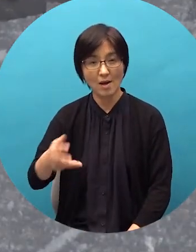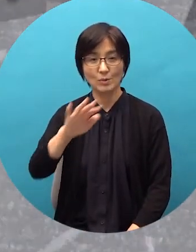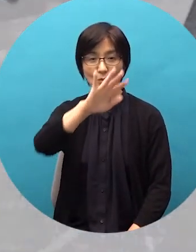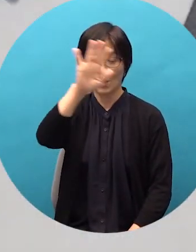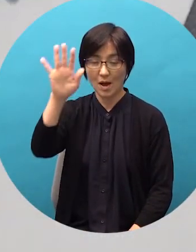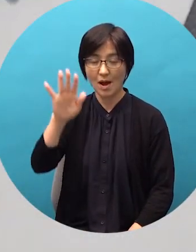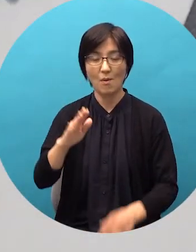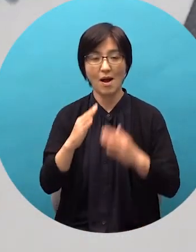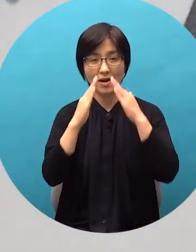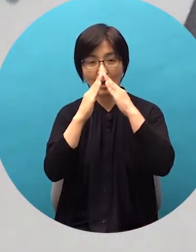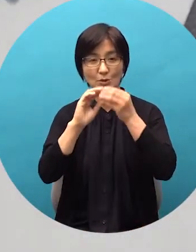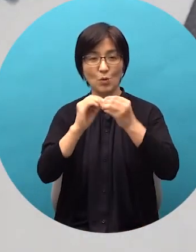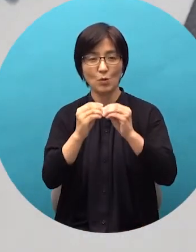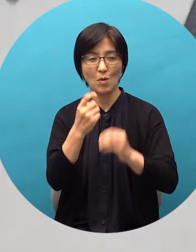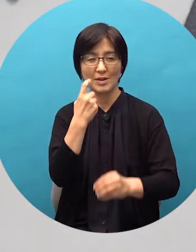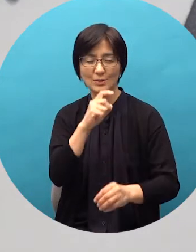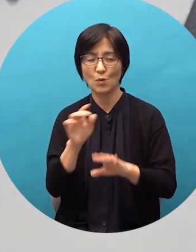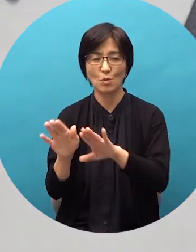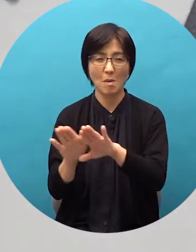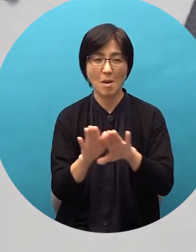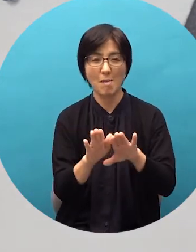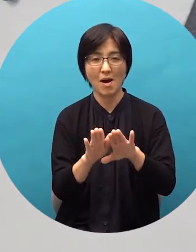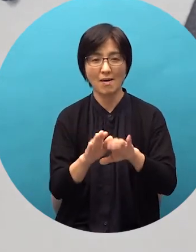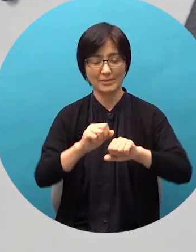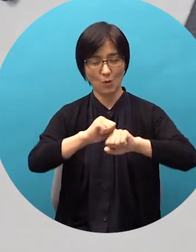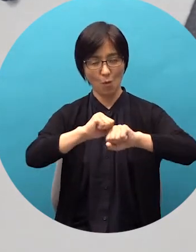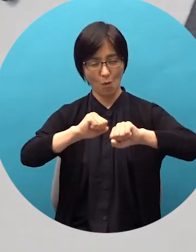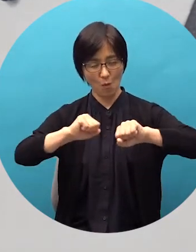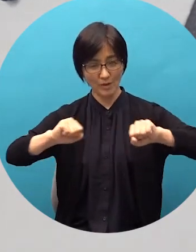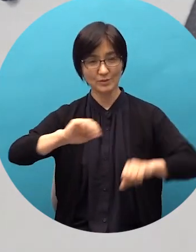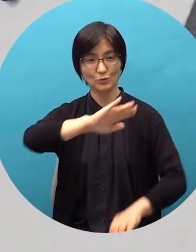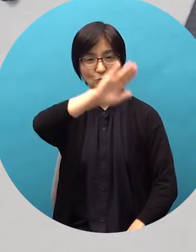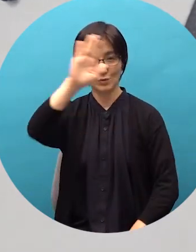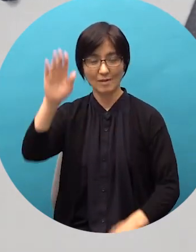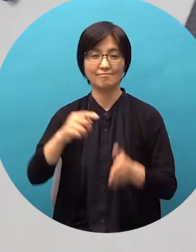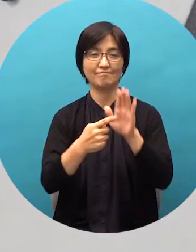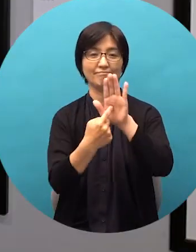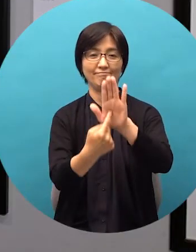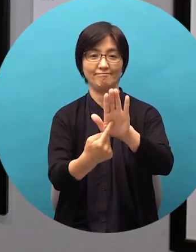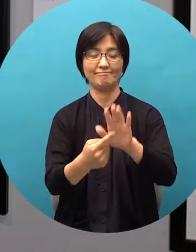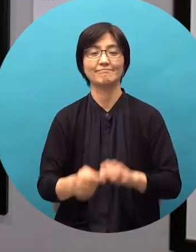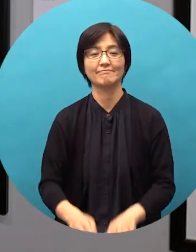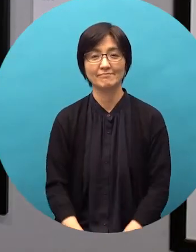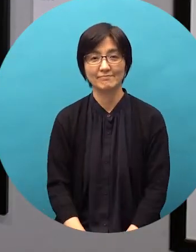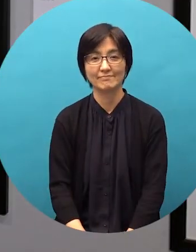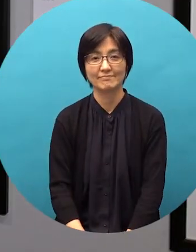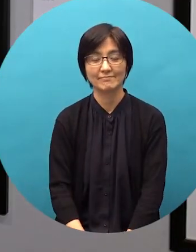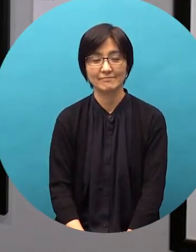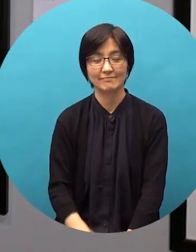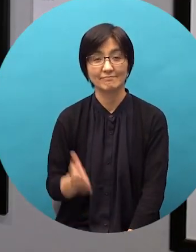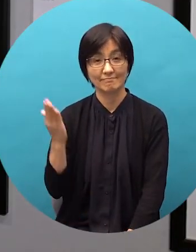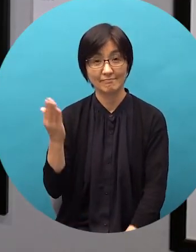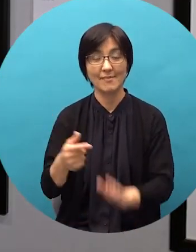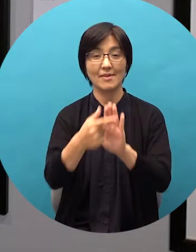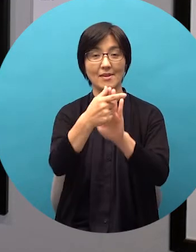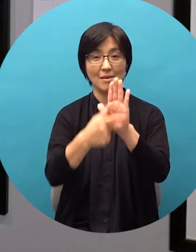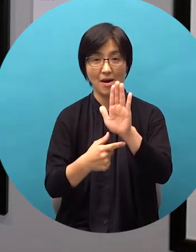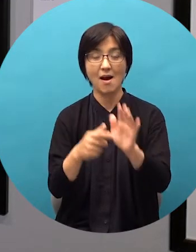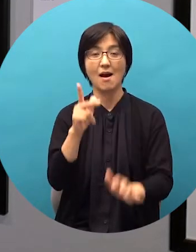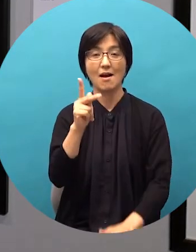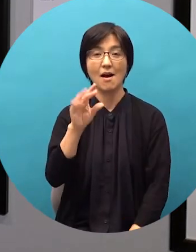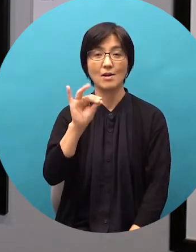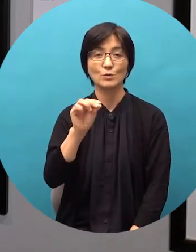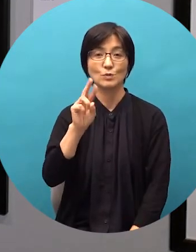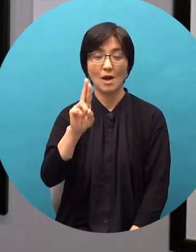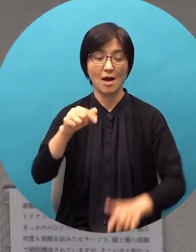そのまま使って、広々とした空間を表現しています。こちらは桂京都という